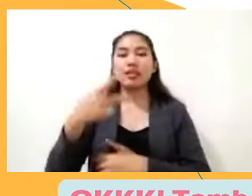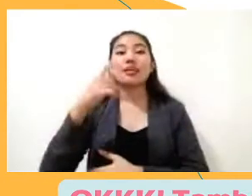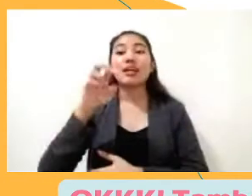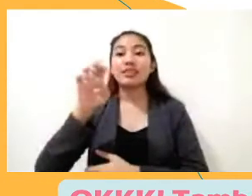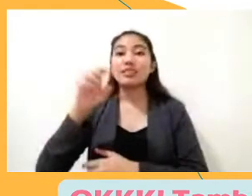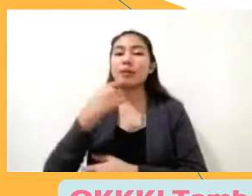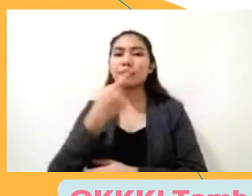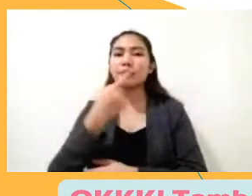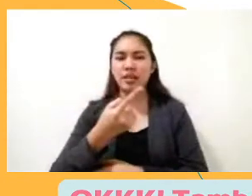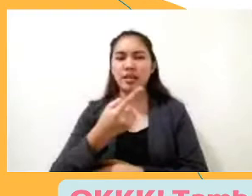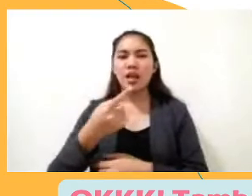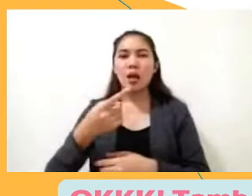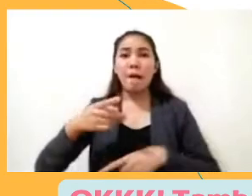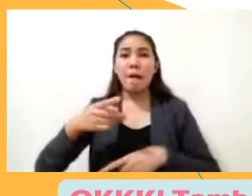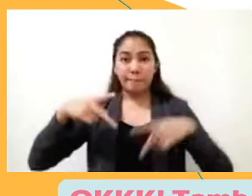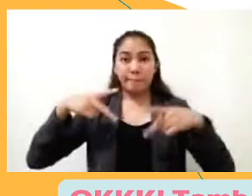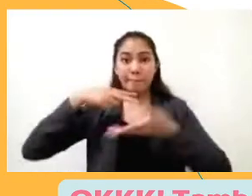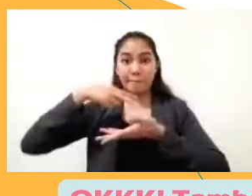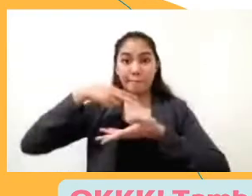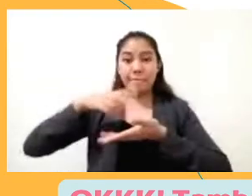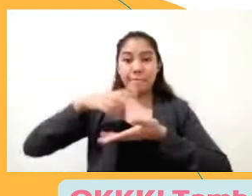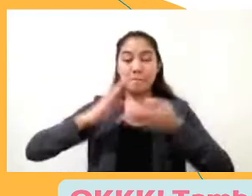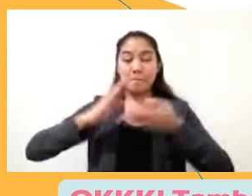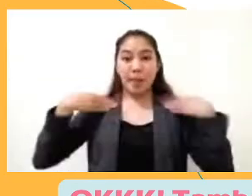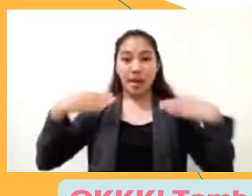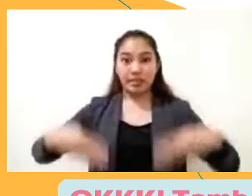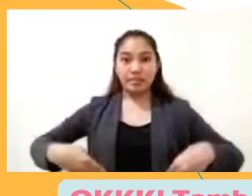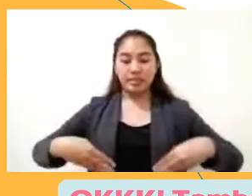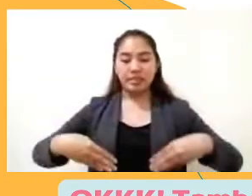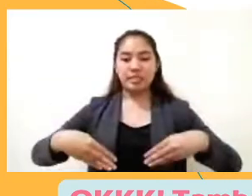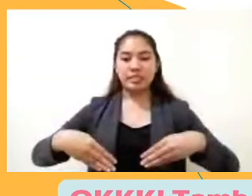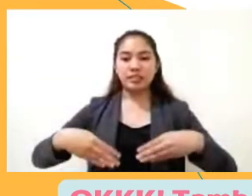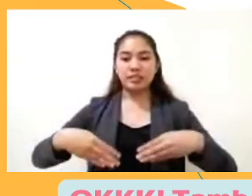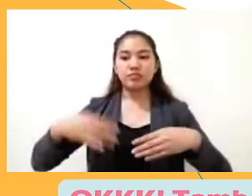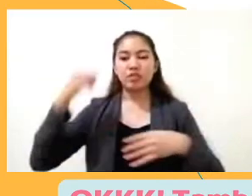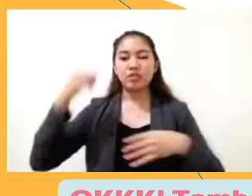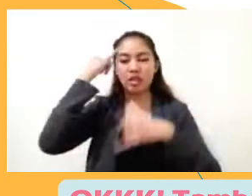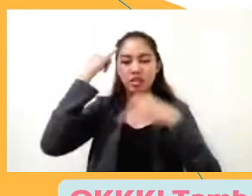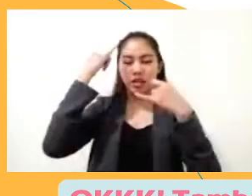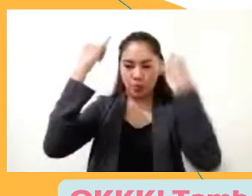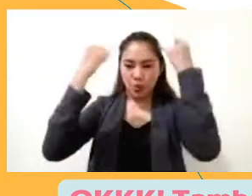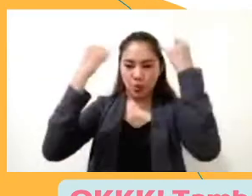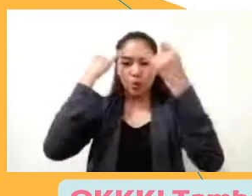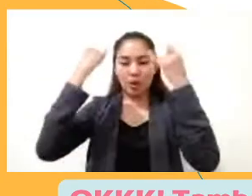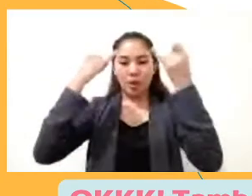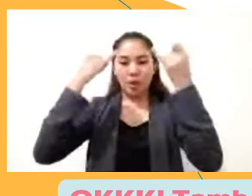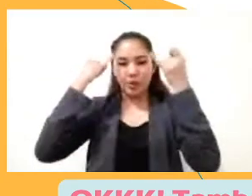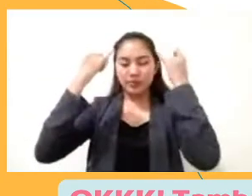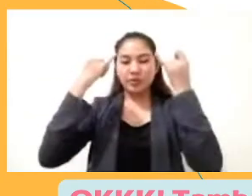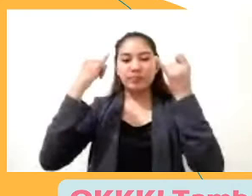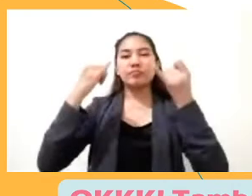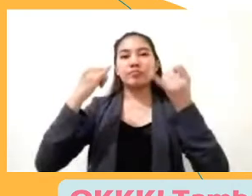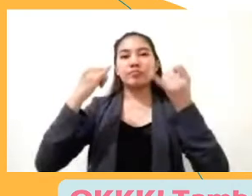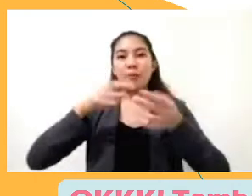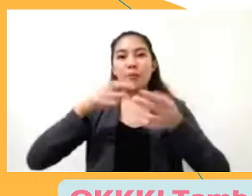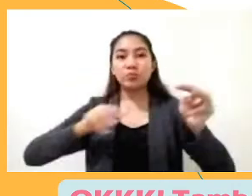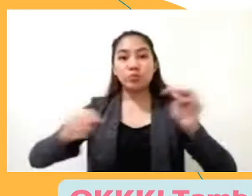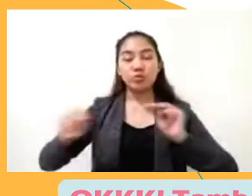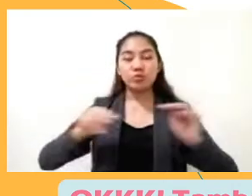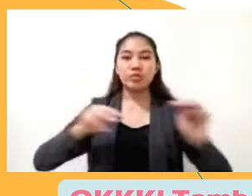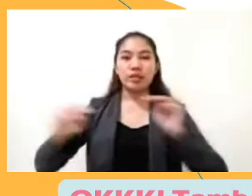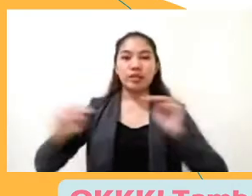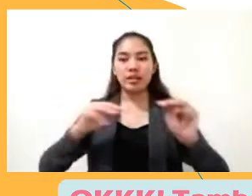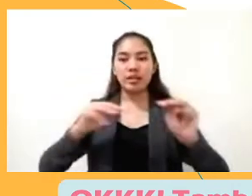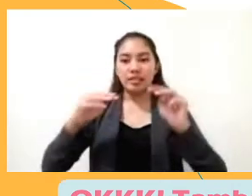physicalization. So, na-physicalize natin yung idea ng pag-unlad sa simpleng paggalaw hanggang sa level ups